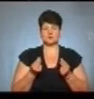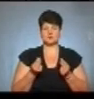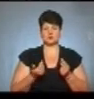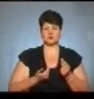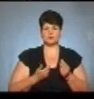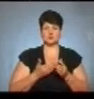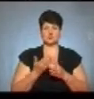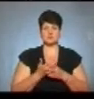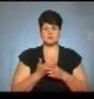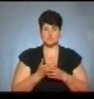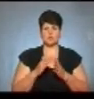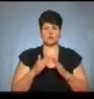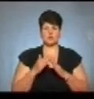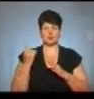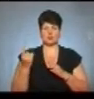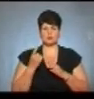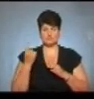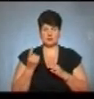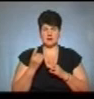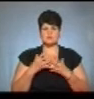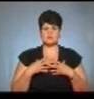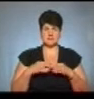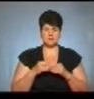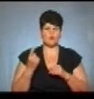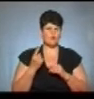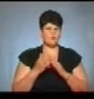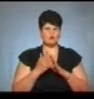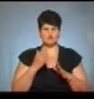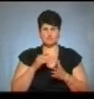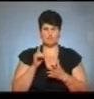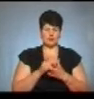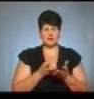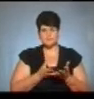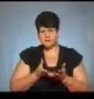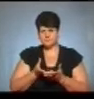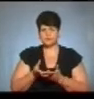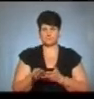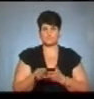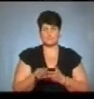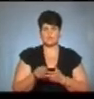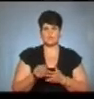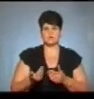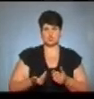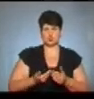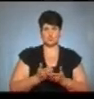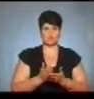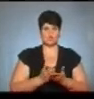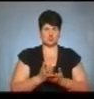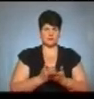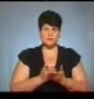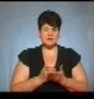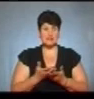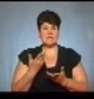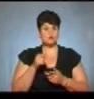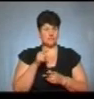субсидії, домогосподарства, сім'ї в першу чергу повинні розрахуватися за житлово-комунальні послуги. Якщо